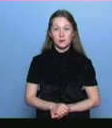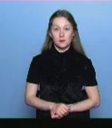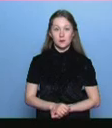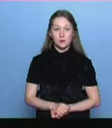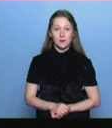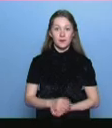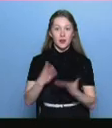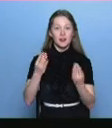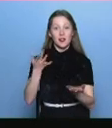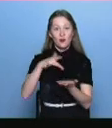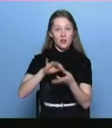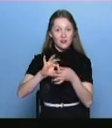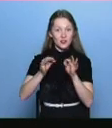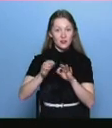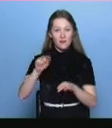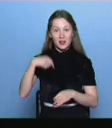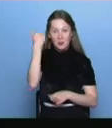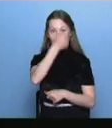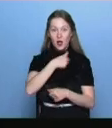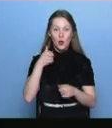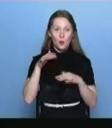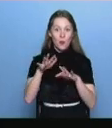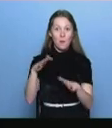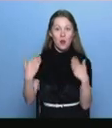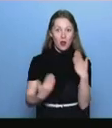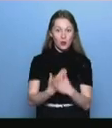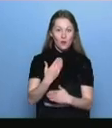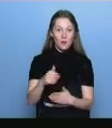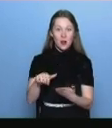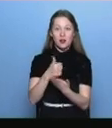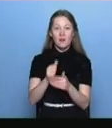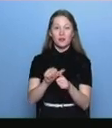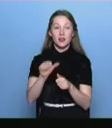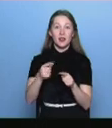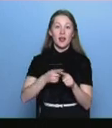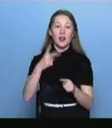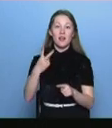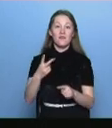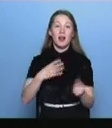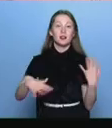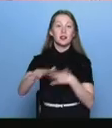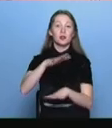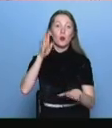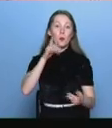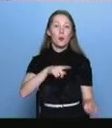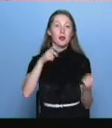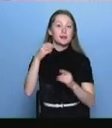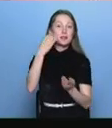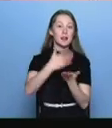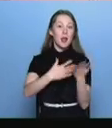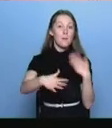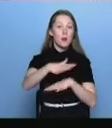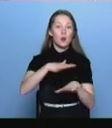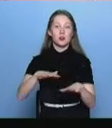День города в Ижевске в этом году пройдет по-новому. Главных отличий два. Основная территория праздника переместится с центральной площади на